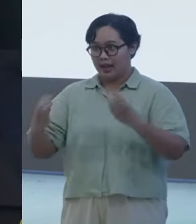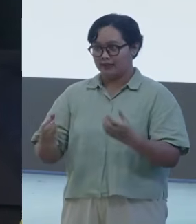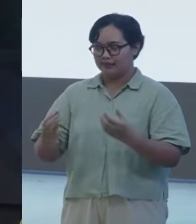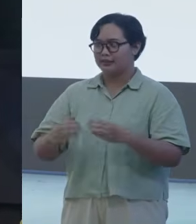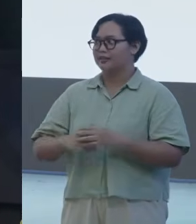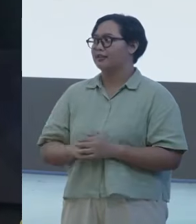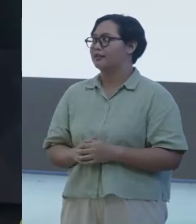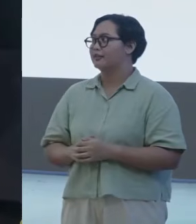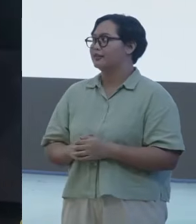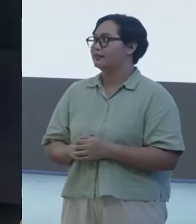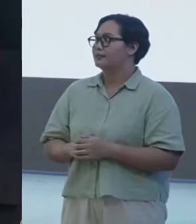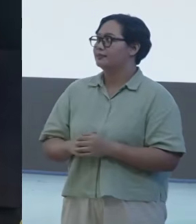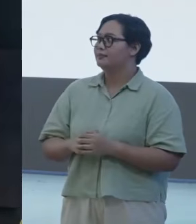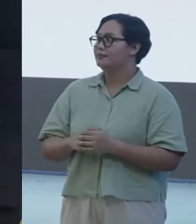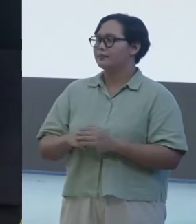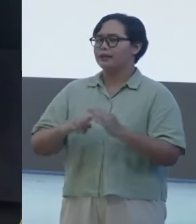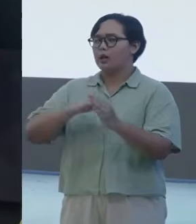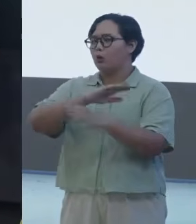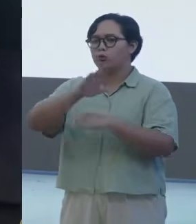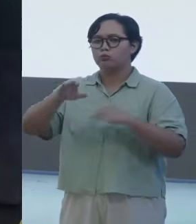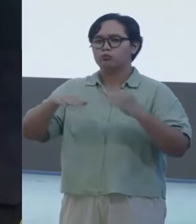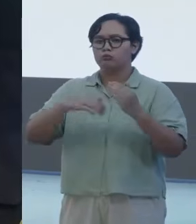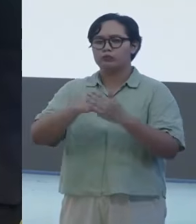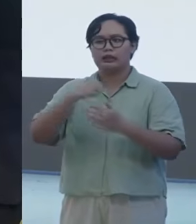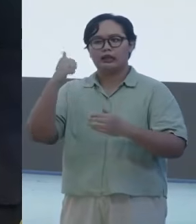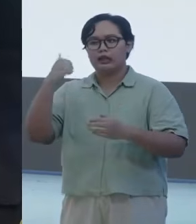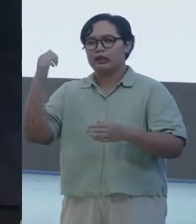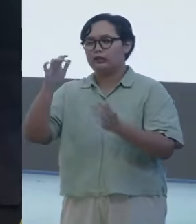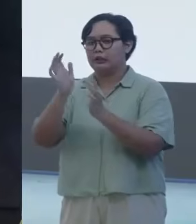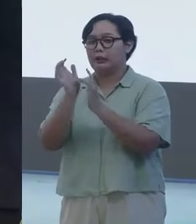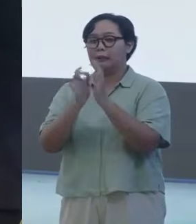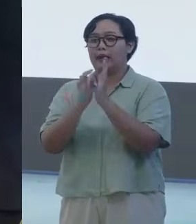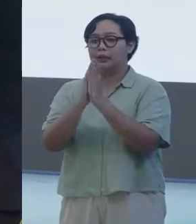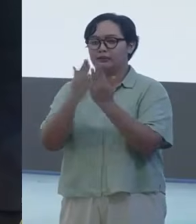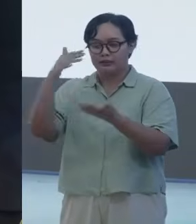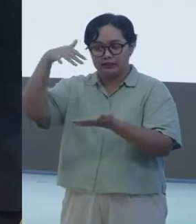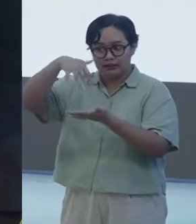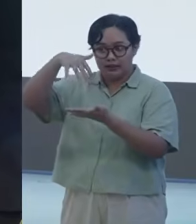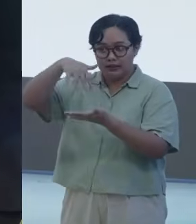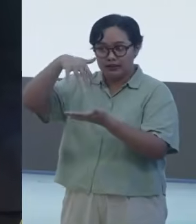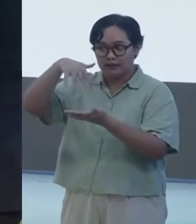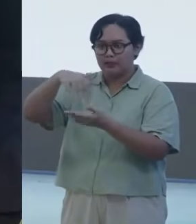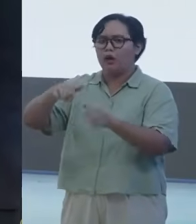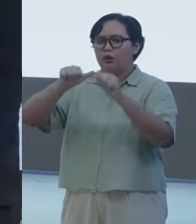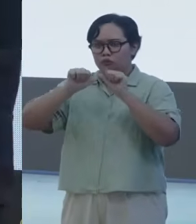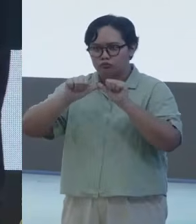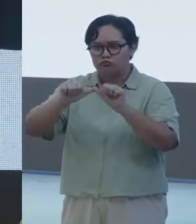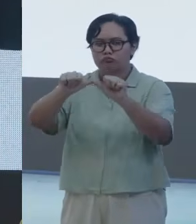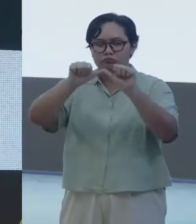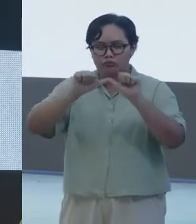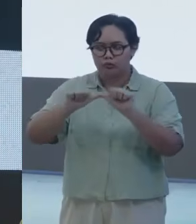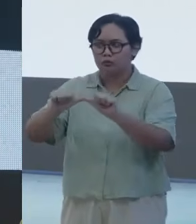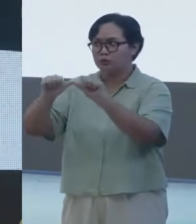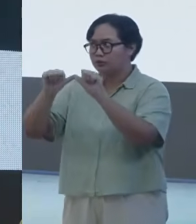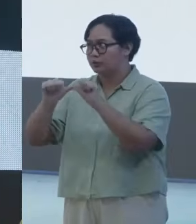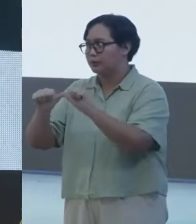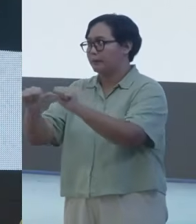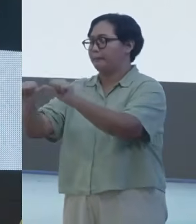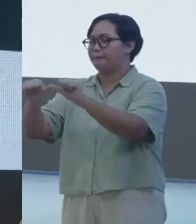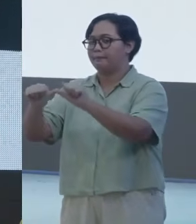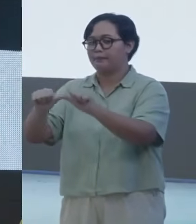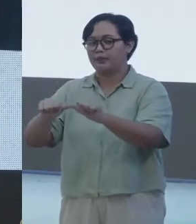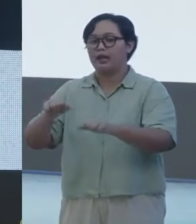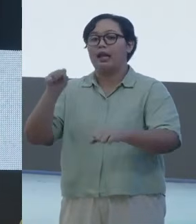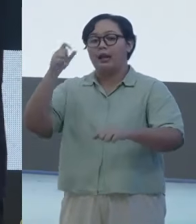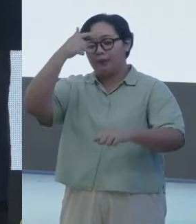hands, at lahat ng iba pa nating Bible study dito sa church. Sapagkat we grow by our